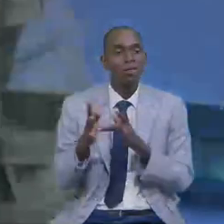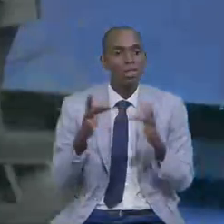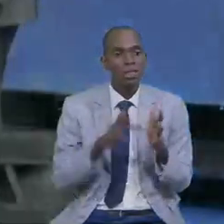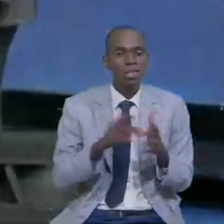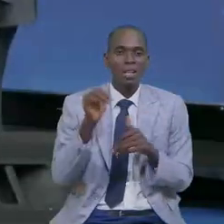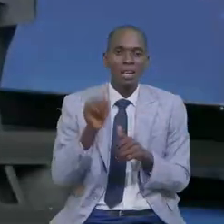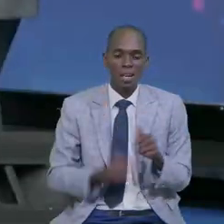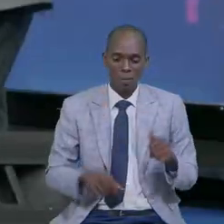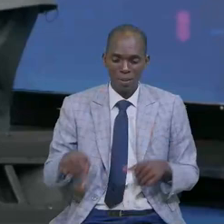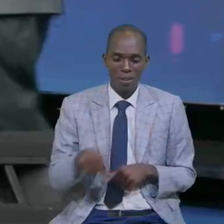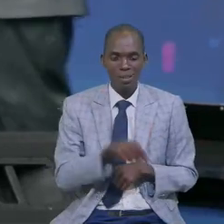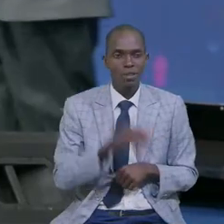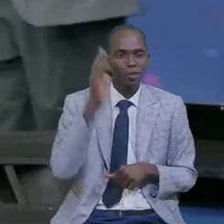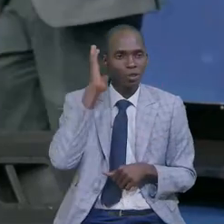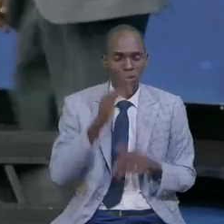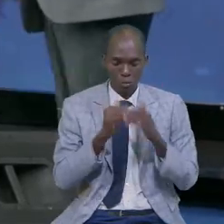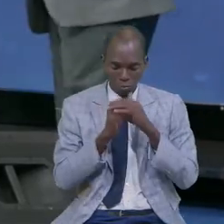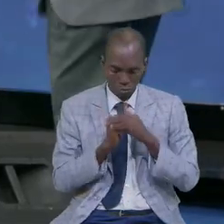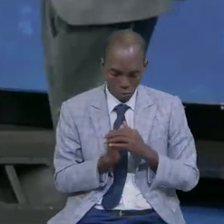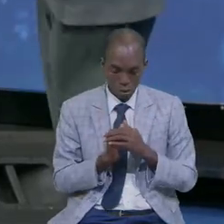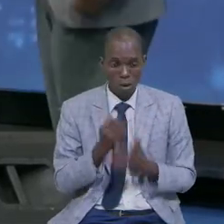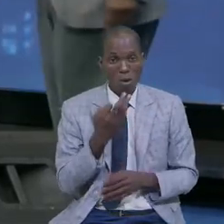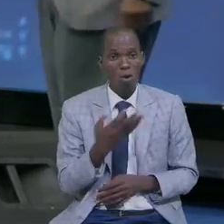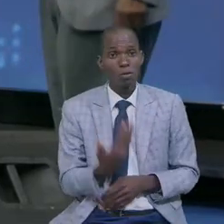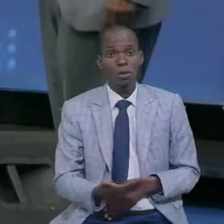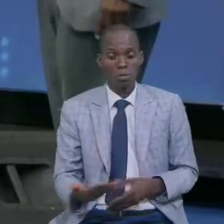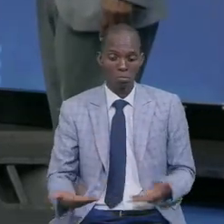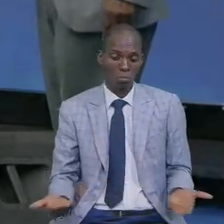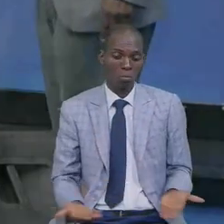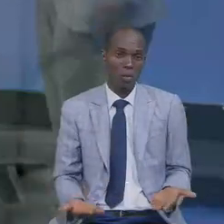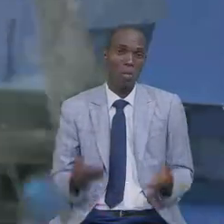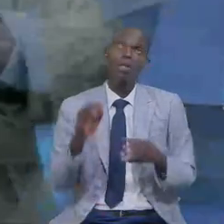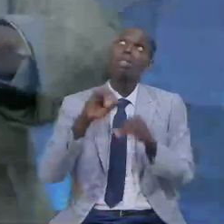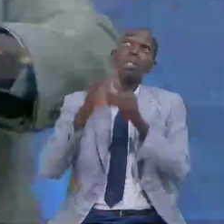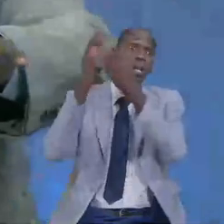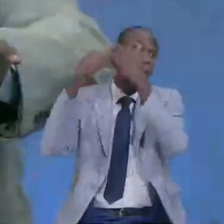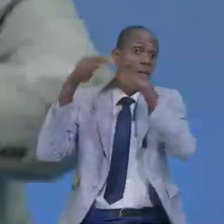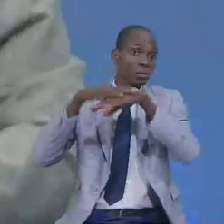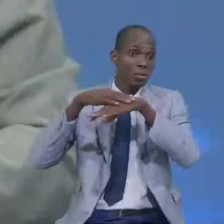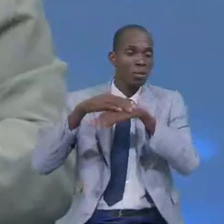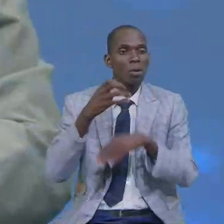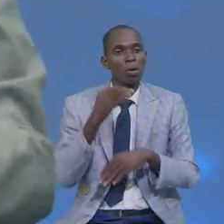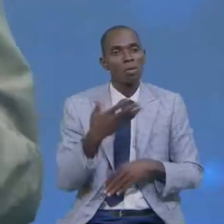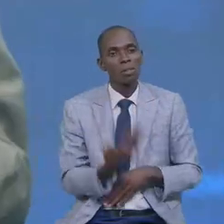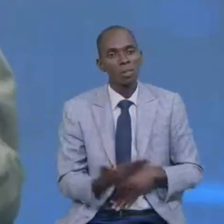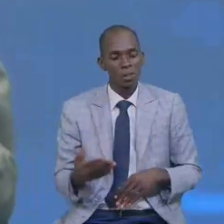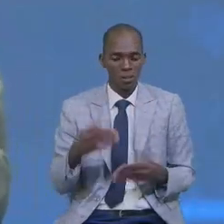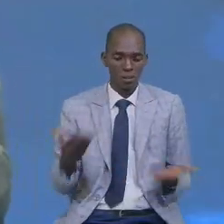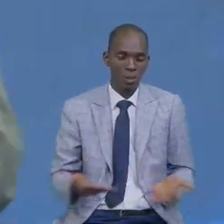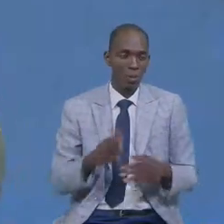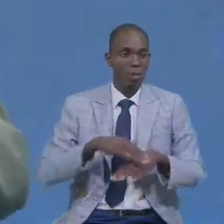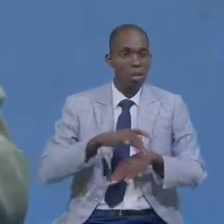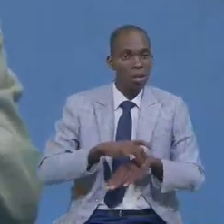genou fléchisse dans les cieux, voyez cela, sur la terre, voyez